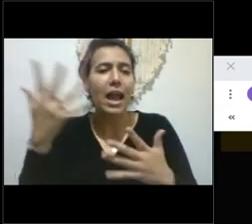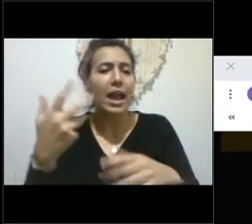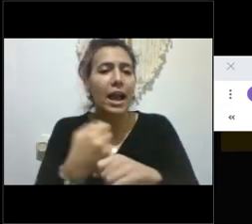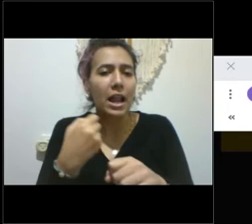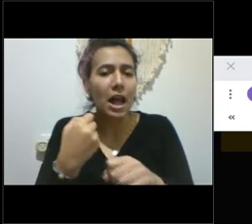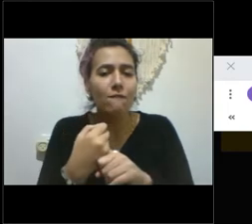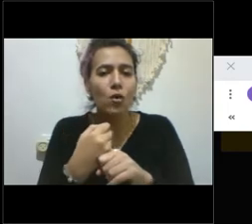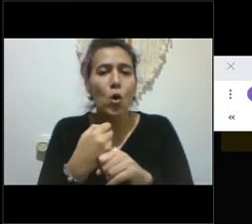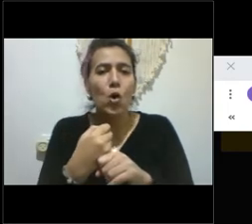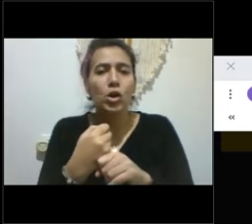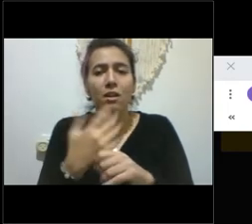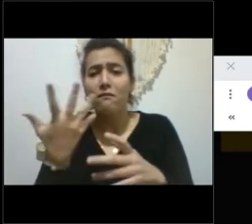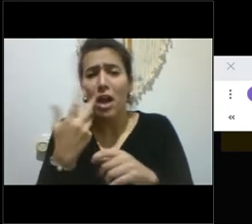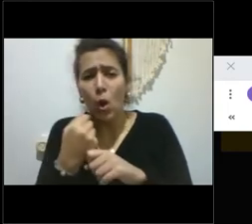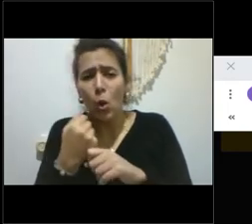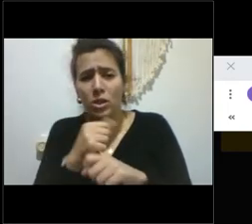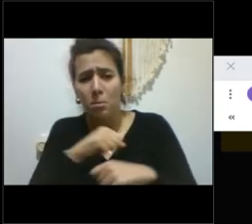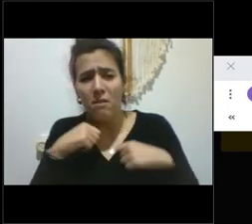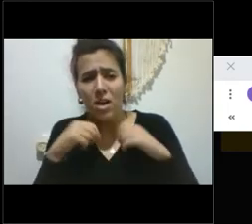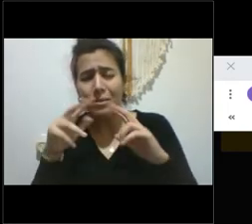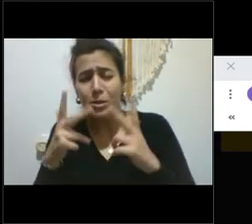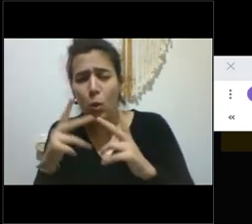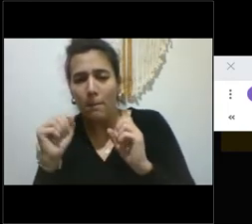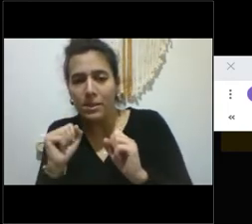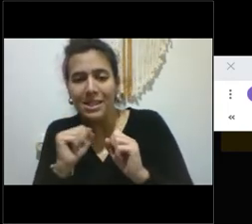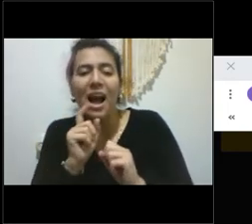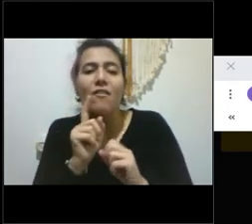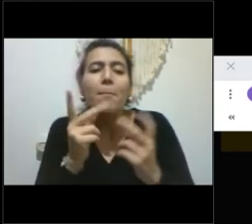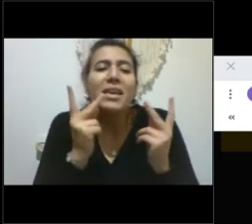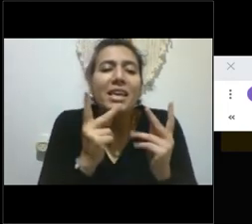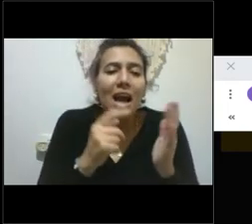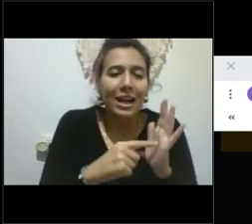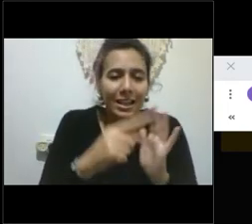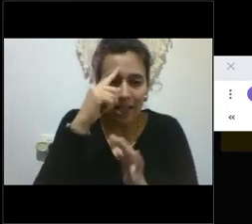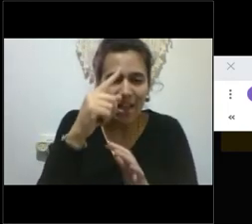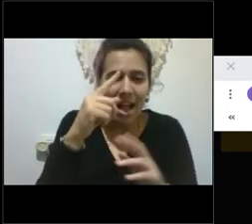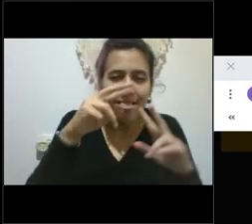בסיסית, אבל בעיקר בשביל לתחקר ולבדוק אנשים אחרים.